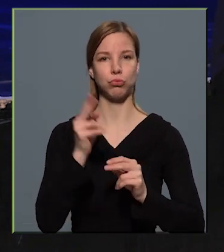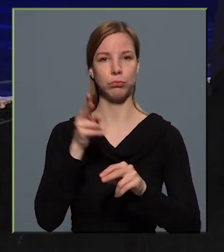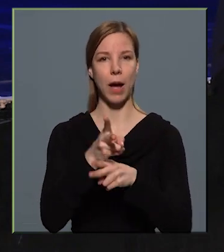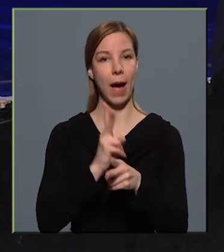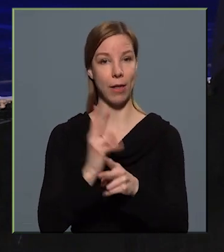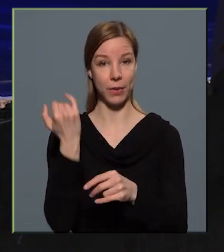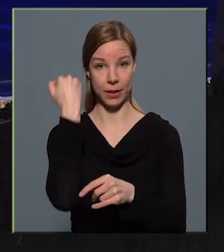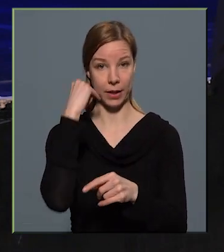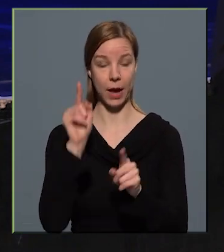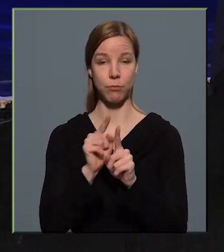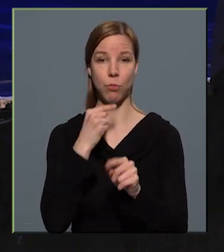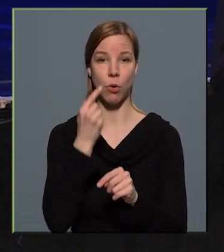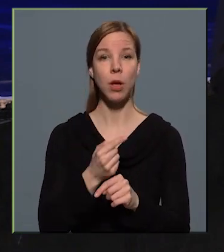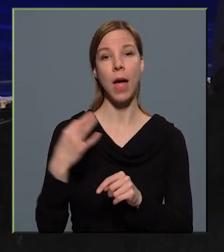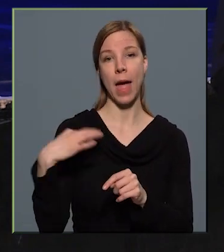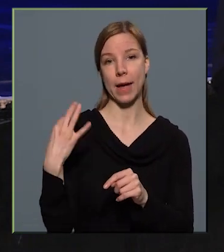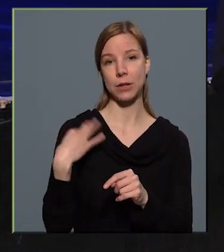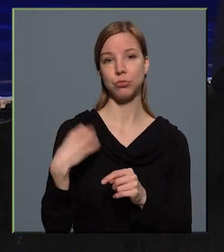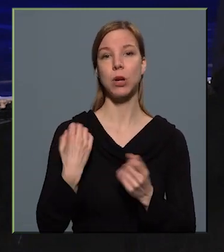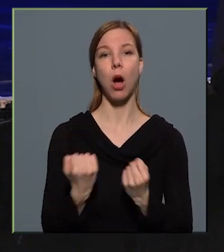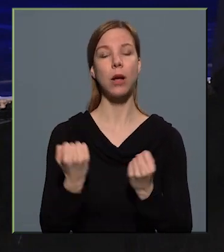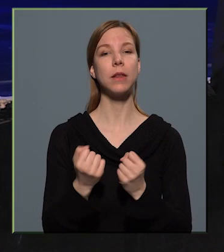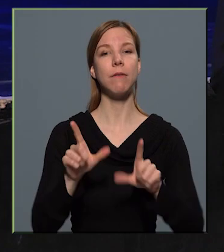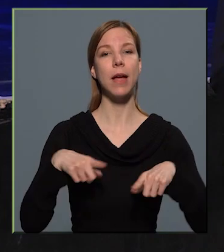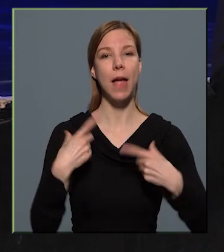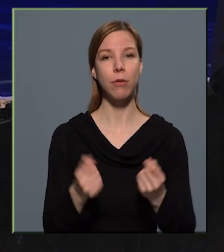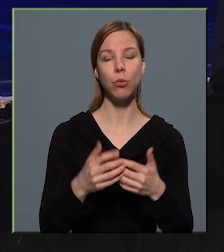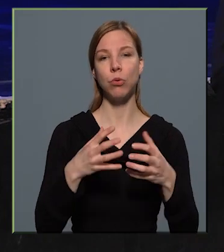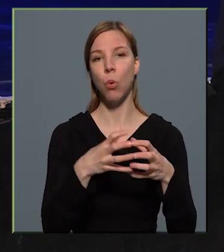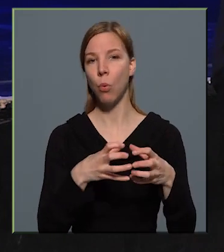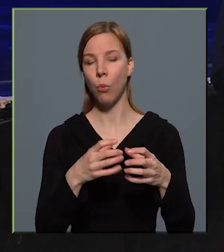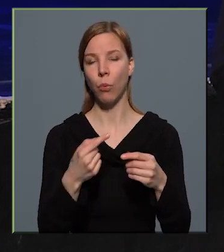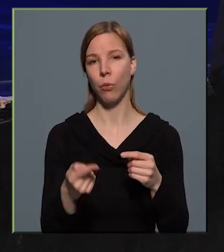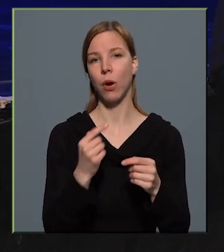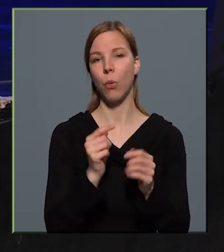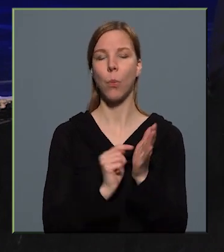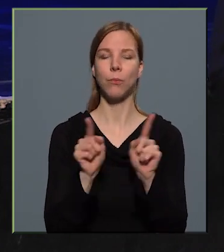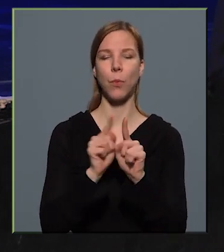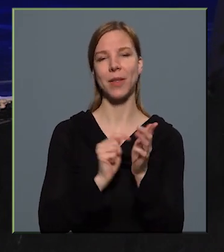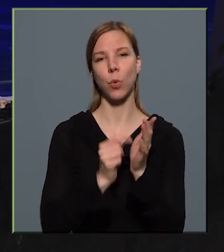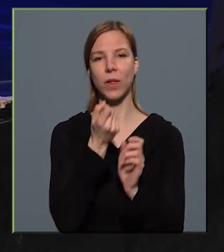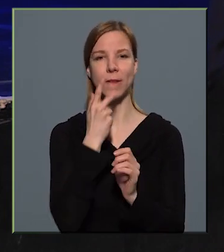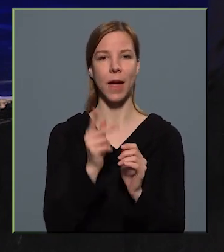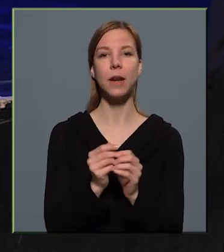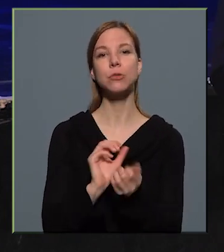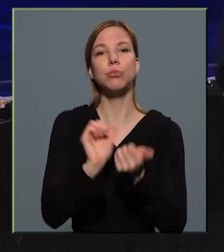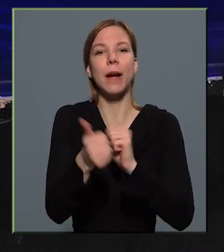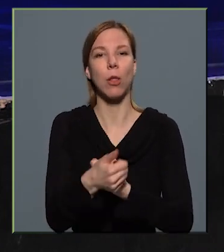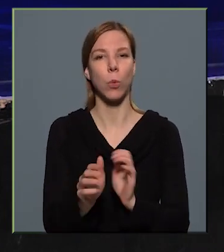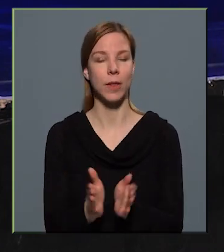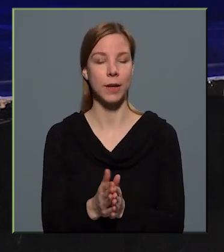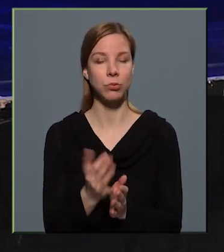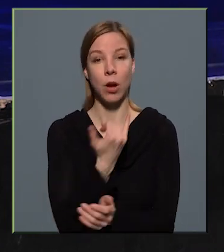egészséges és aktív életmód rövid távon gyógyszer, hosszú távon prevenció. Ezért biztatok minden intézményi